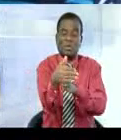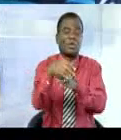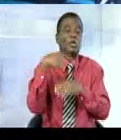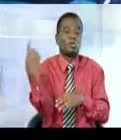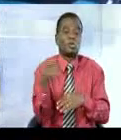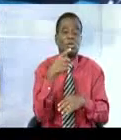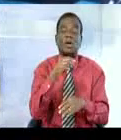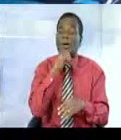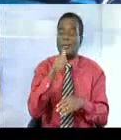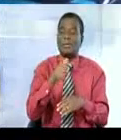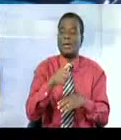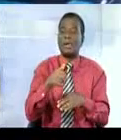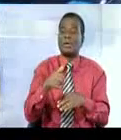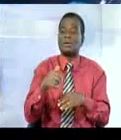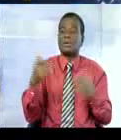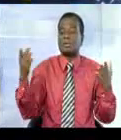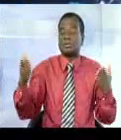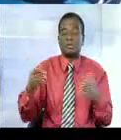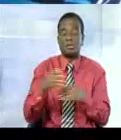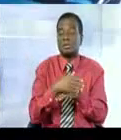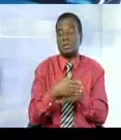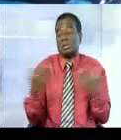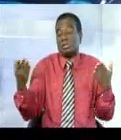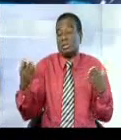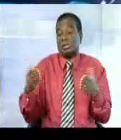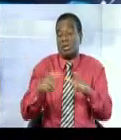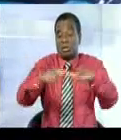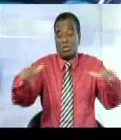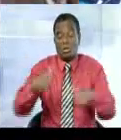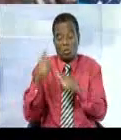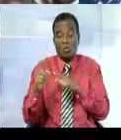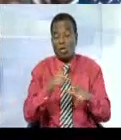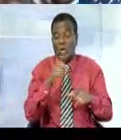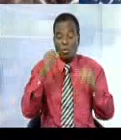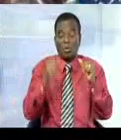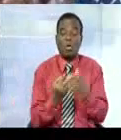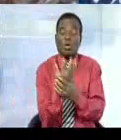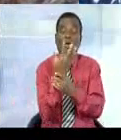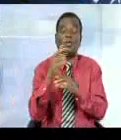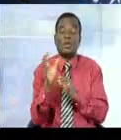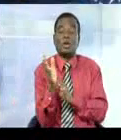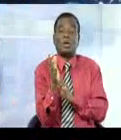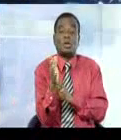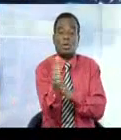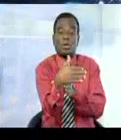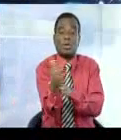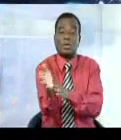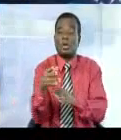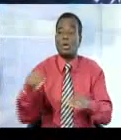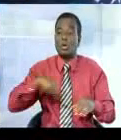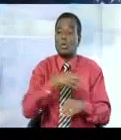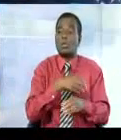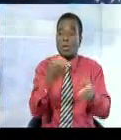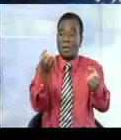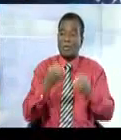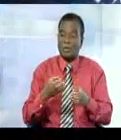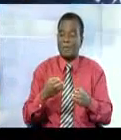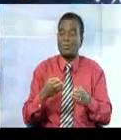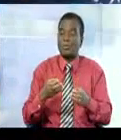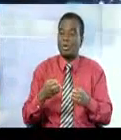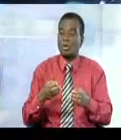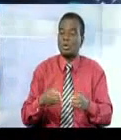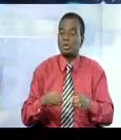pas de centre d'aquaculture, il n'y a pas tout ça. Et c'est ça que nous voulons intégrer à côté de